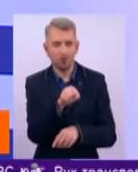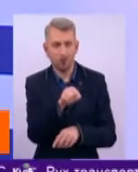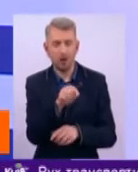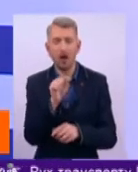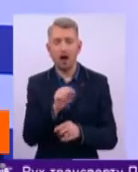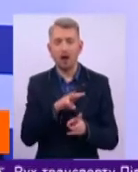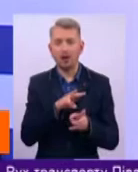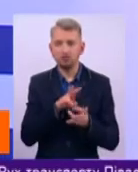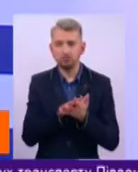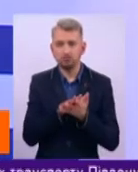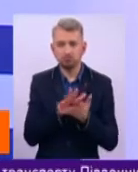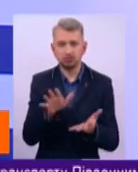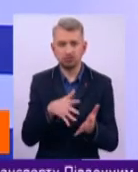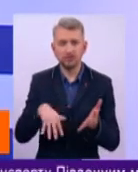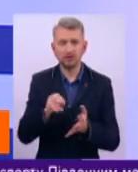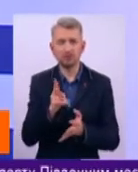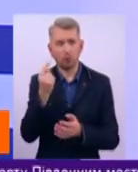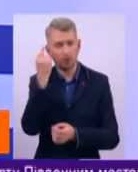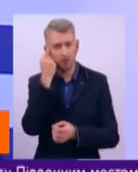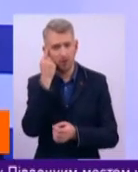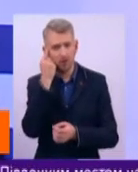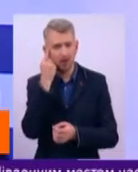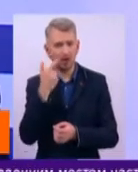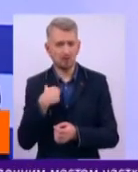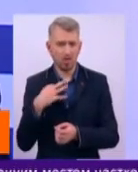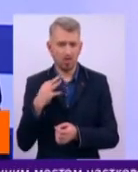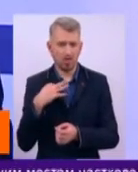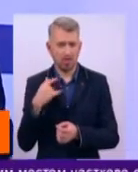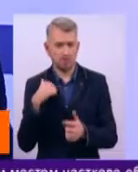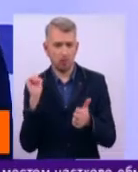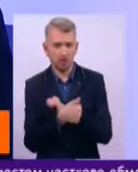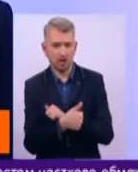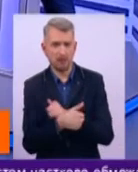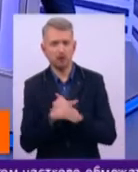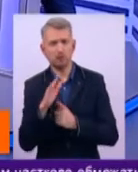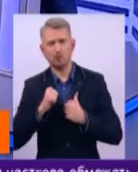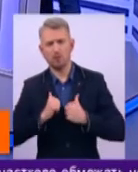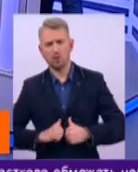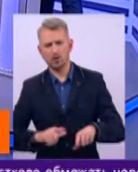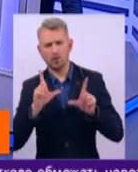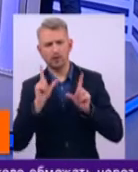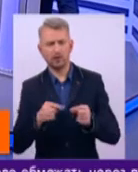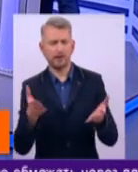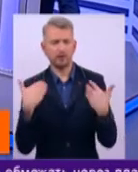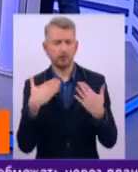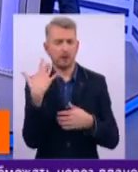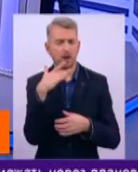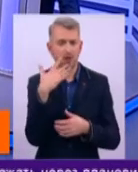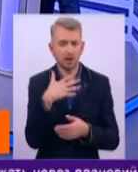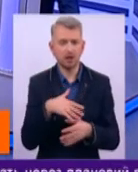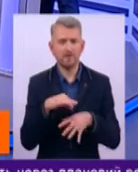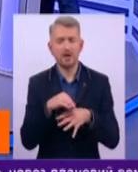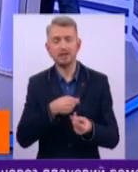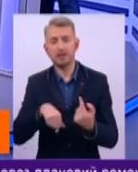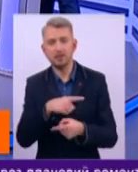й тим, які думають, що їх це якось умине. Mm-hmm. Що вони будуть спокійно їздити, відпочивати в Сполучених Штатах, вести